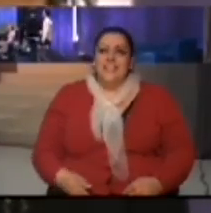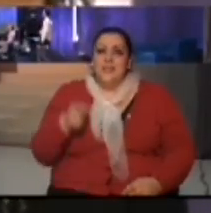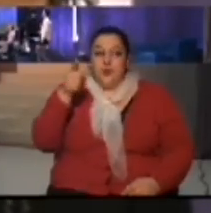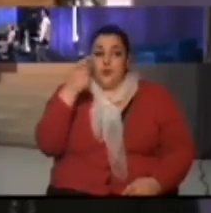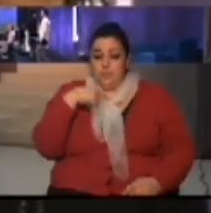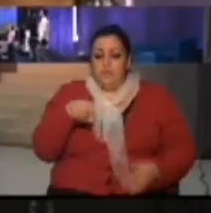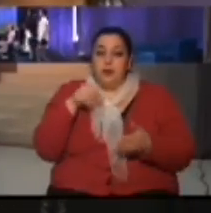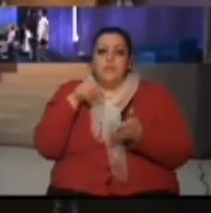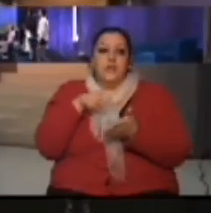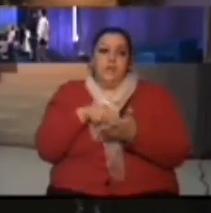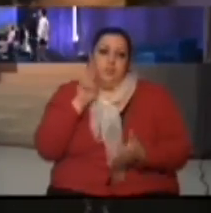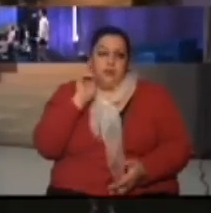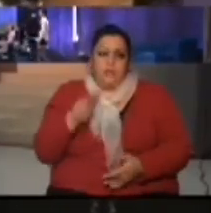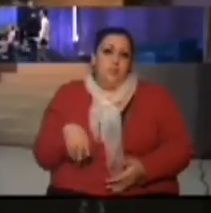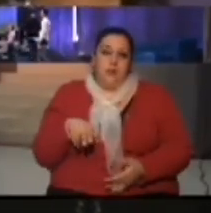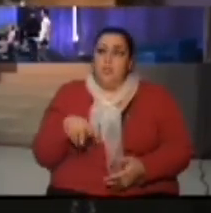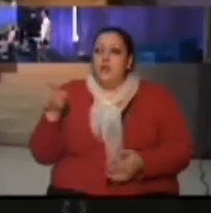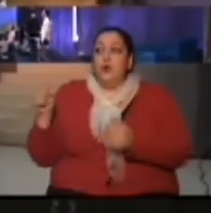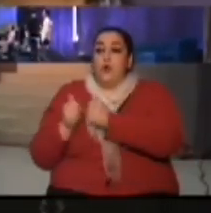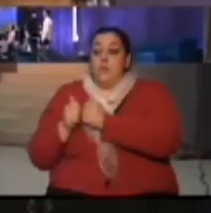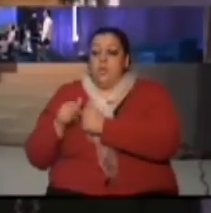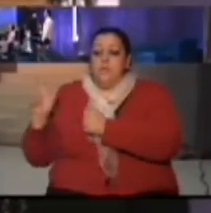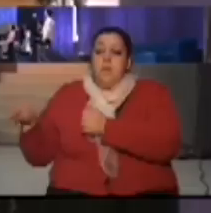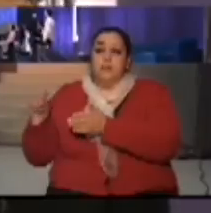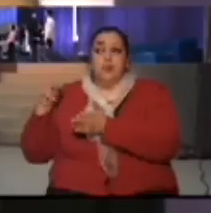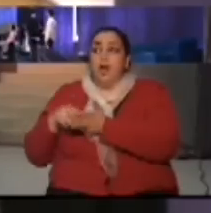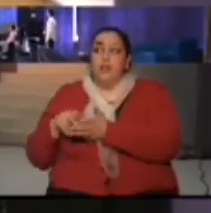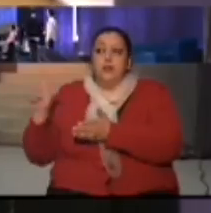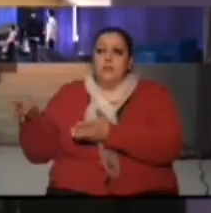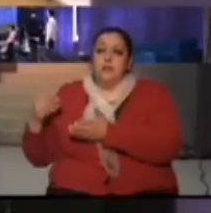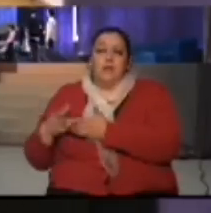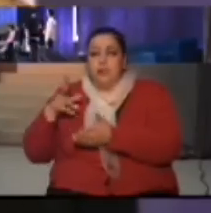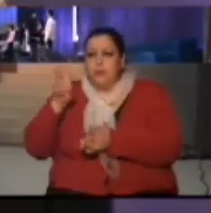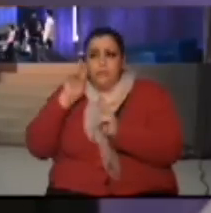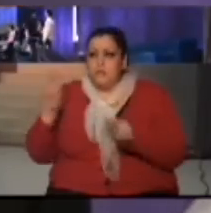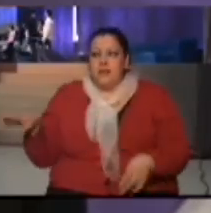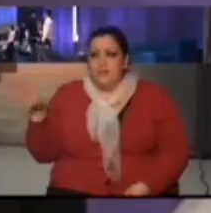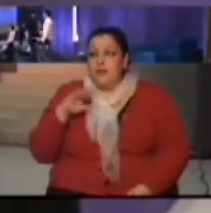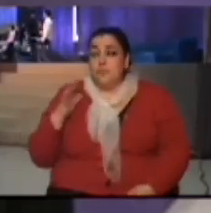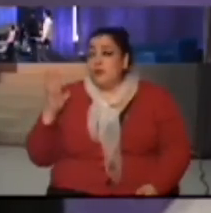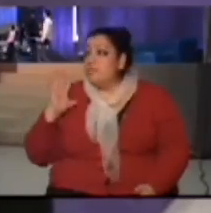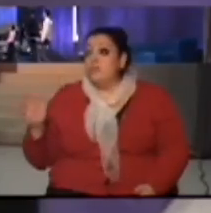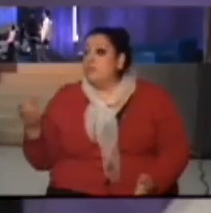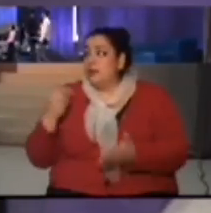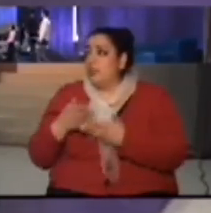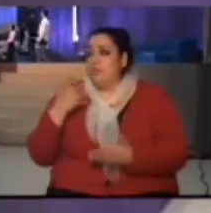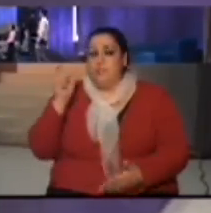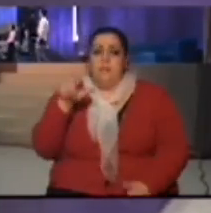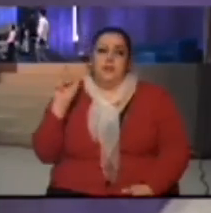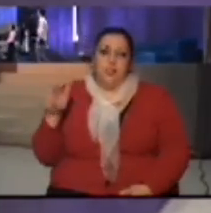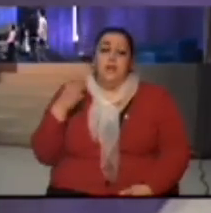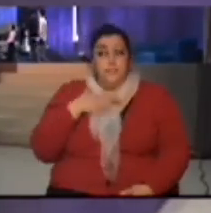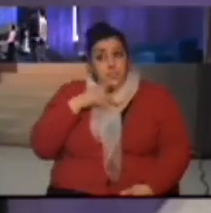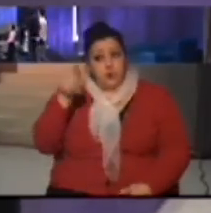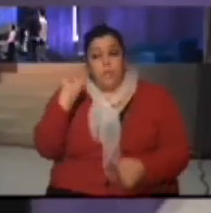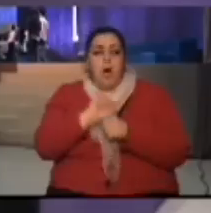չգիտես, դու քո կողքինի գինն էլ չգիտես, ու ես հավատում եմ, որ Տիրոջ օրհնությամբ ես ու դու հաղթող ենք կլնելու,